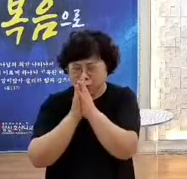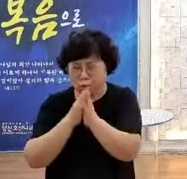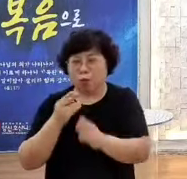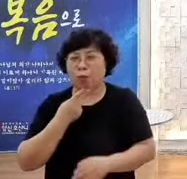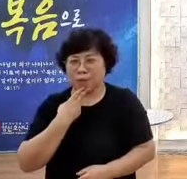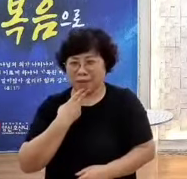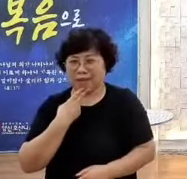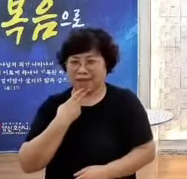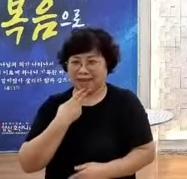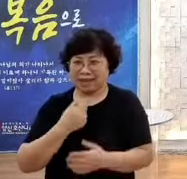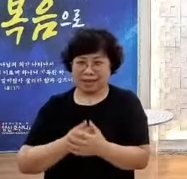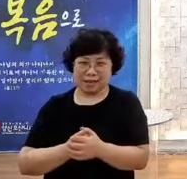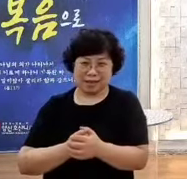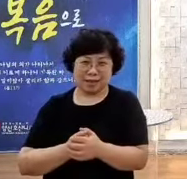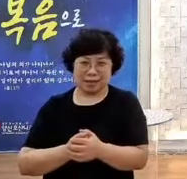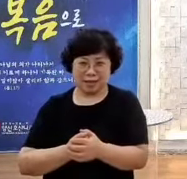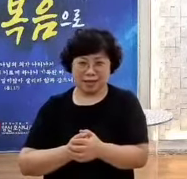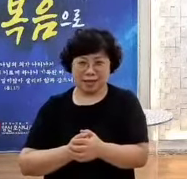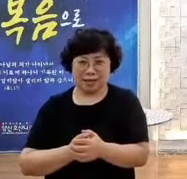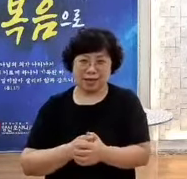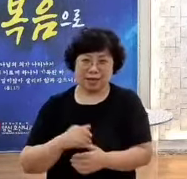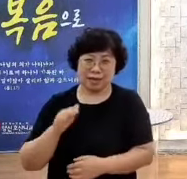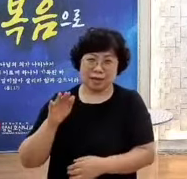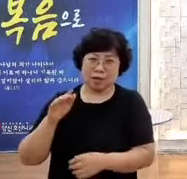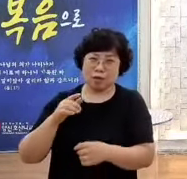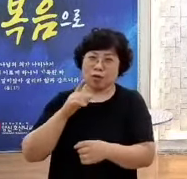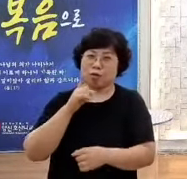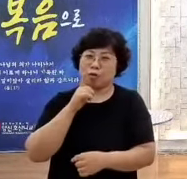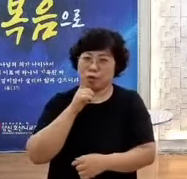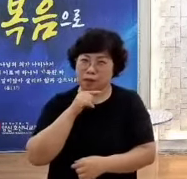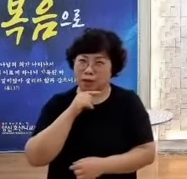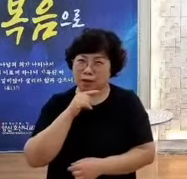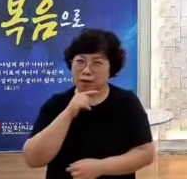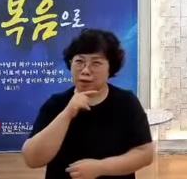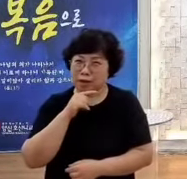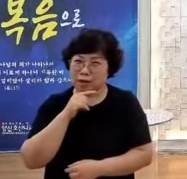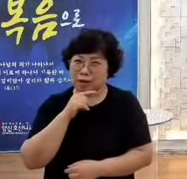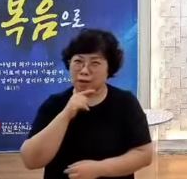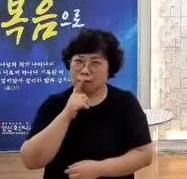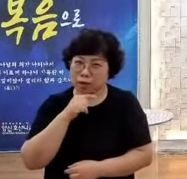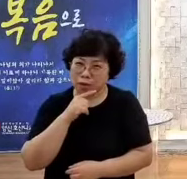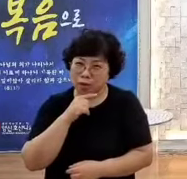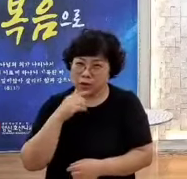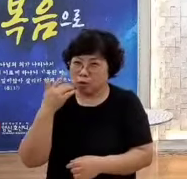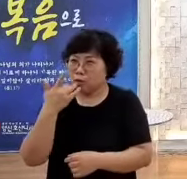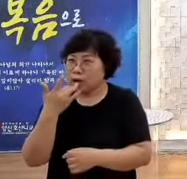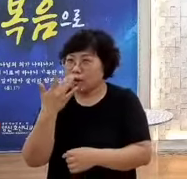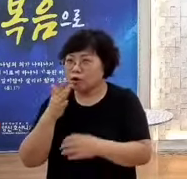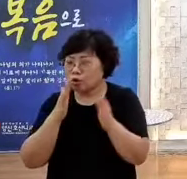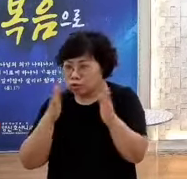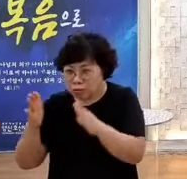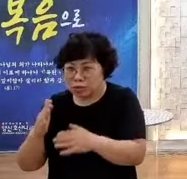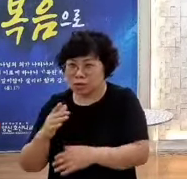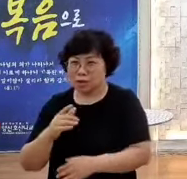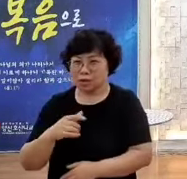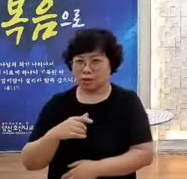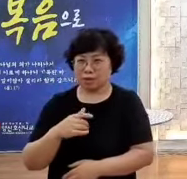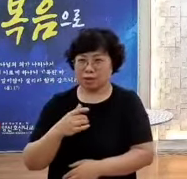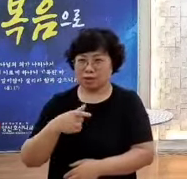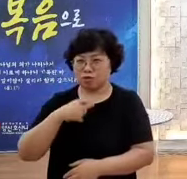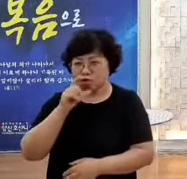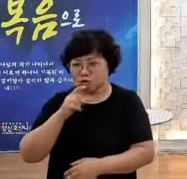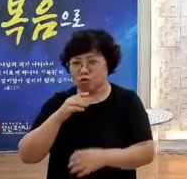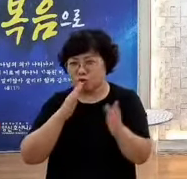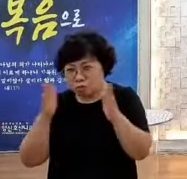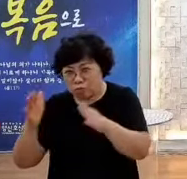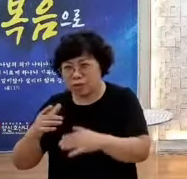반나절. 다른 날 보세요. 월요일 날도 화요일 설교 준비. 그죠? 토요일